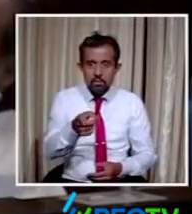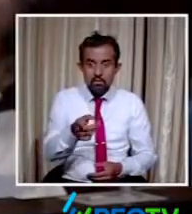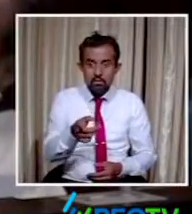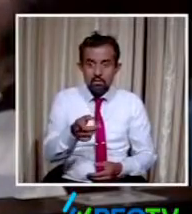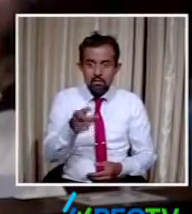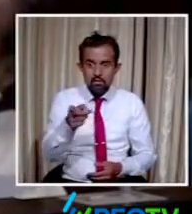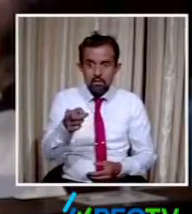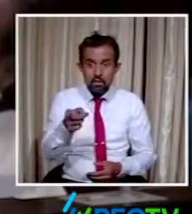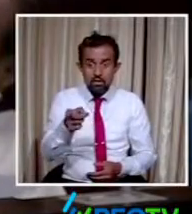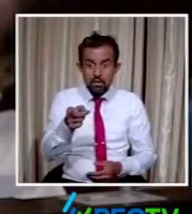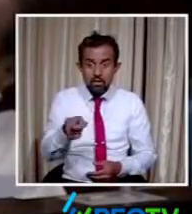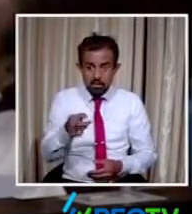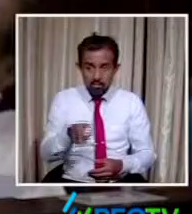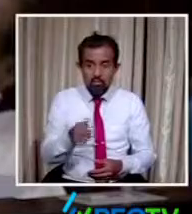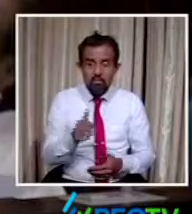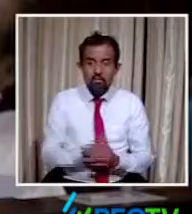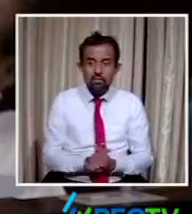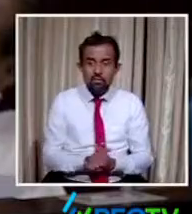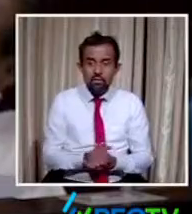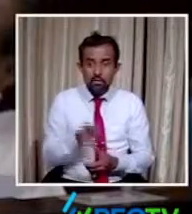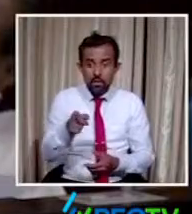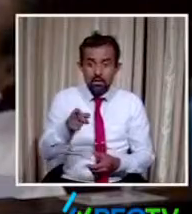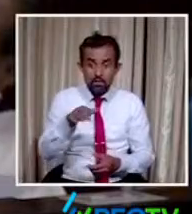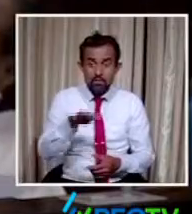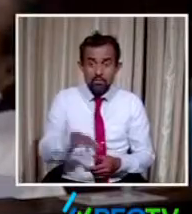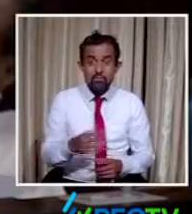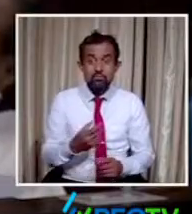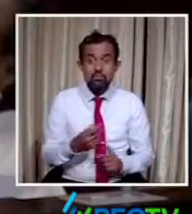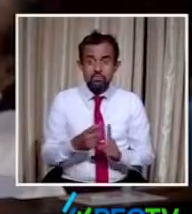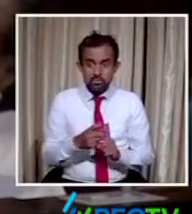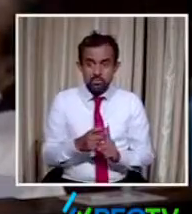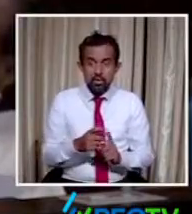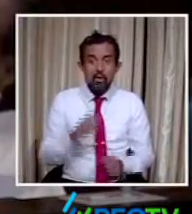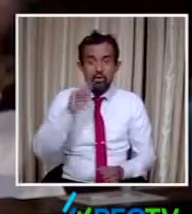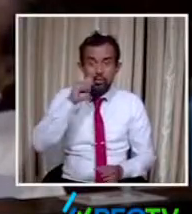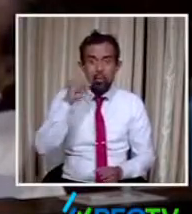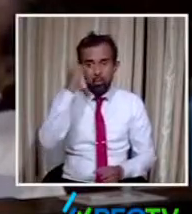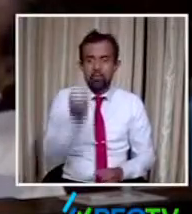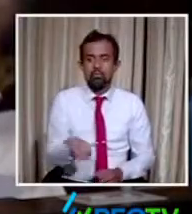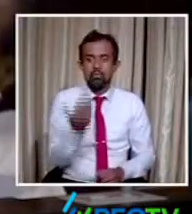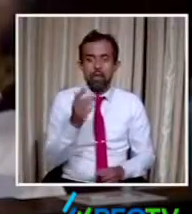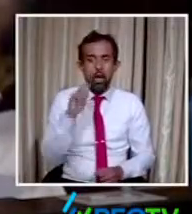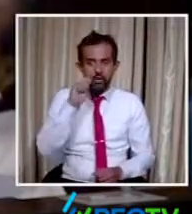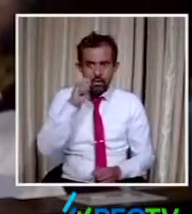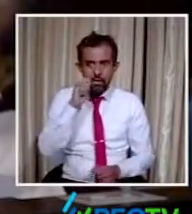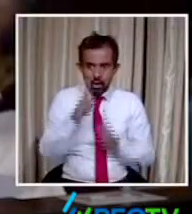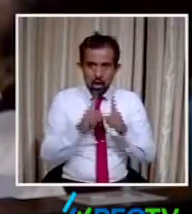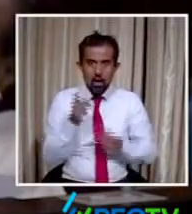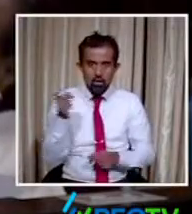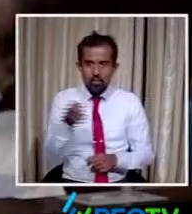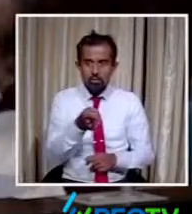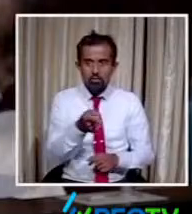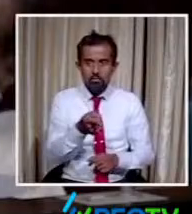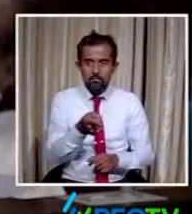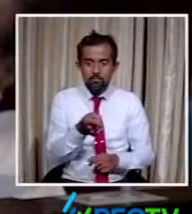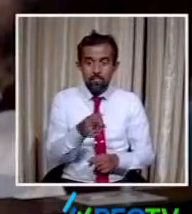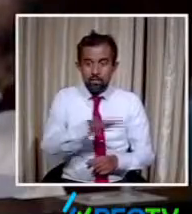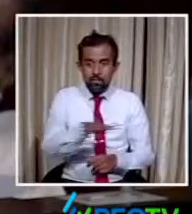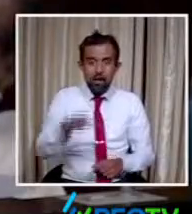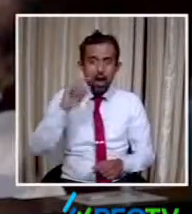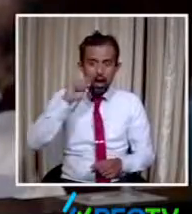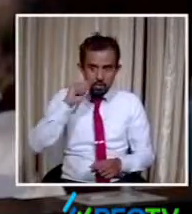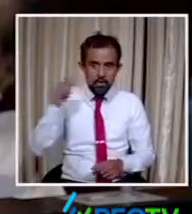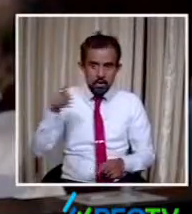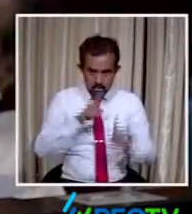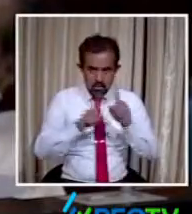ඒක දරුවෙක්ගේ ඒ දරුවන උන්දගේ අප්පච්චි කවුද කියලා හොයන්න ඕන මේ අප්පච්චිද කතා කරේ ඒ දරුවන්ගේ අප්පච්චිද ඒ